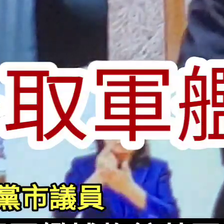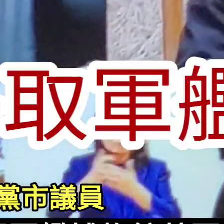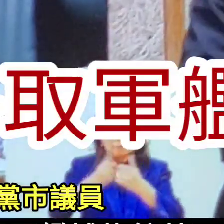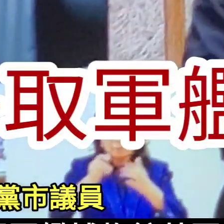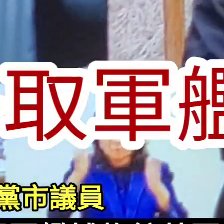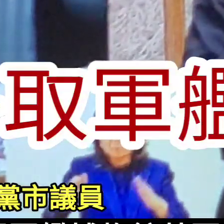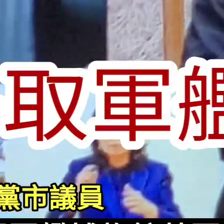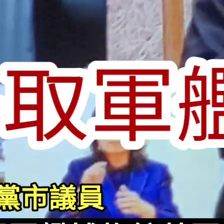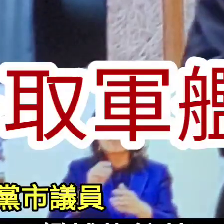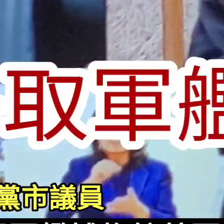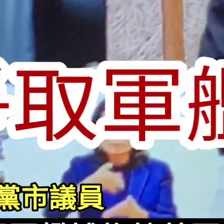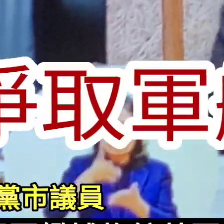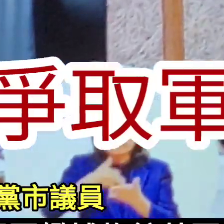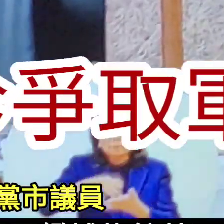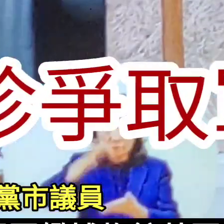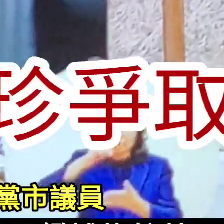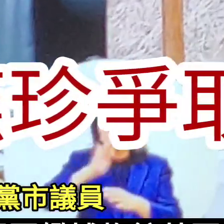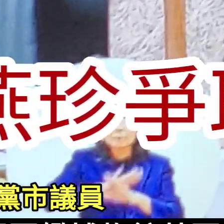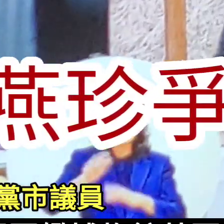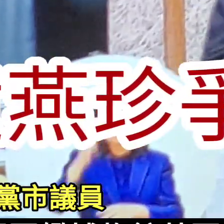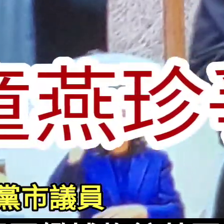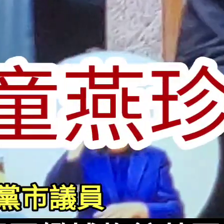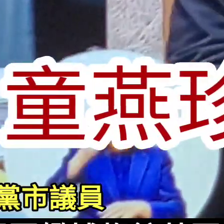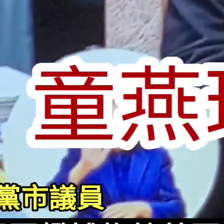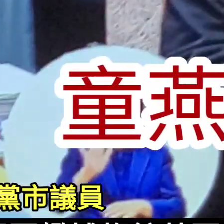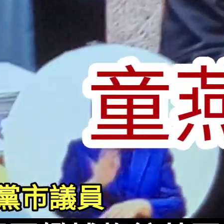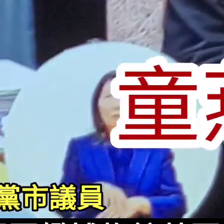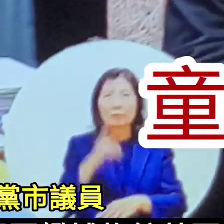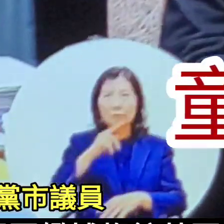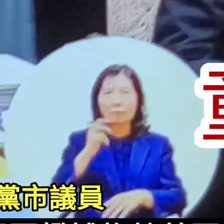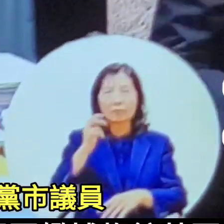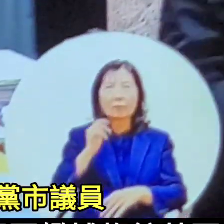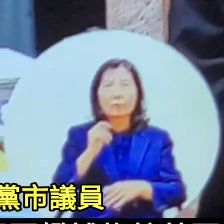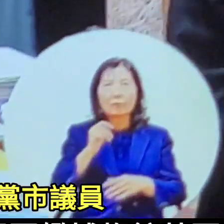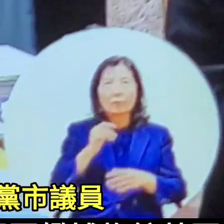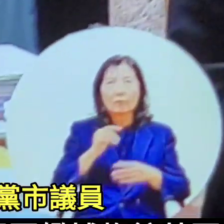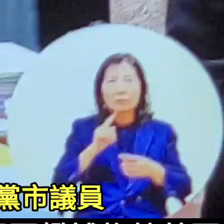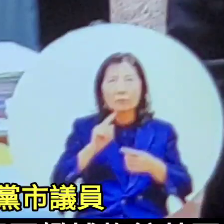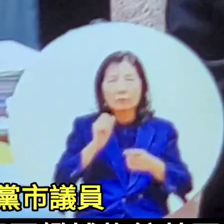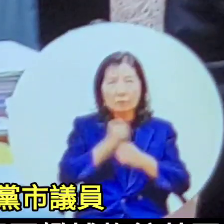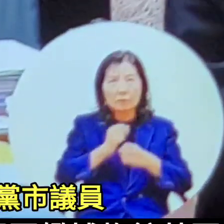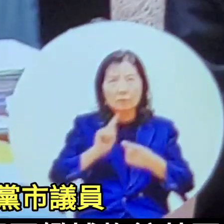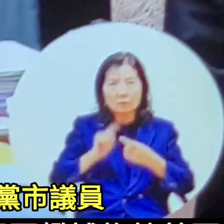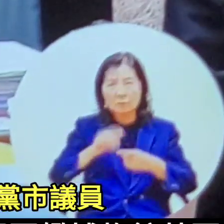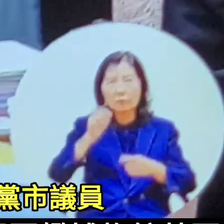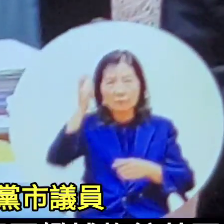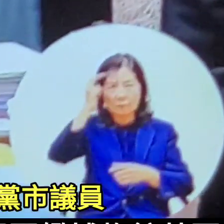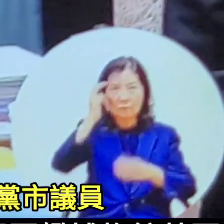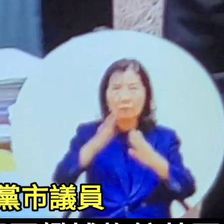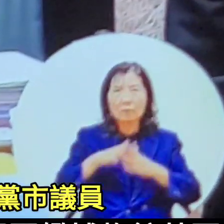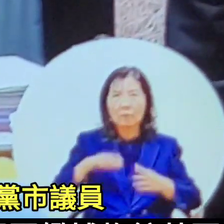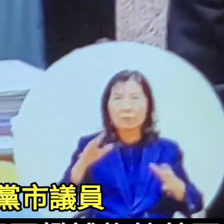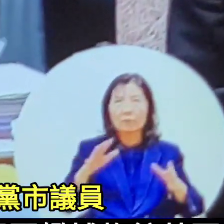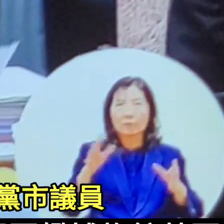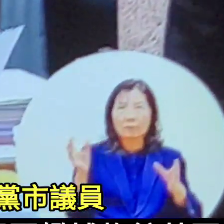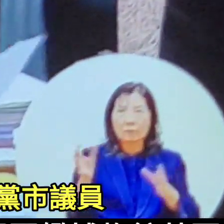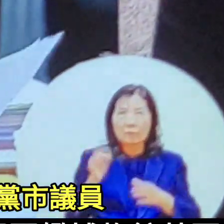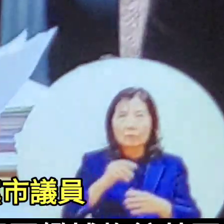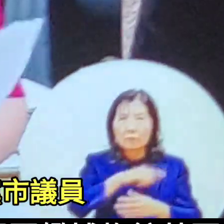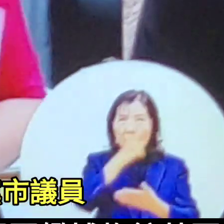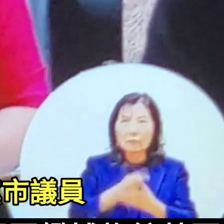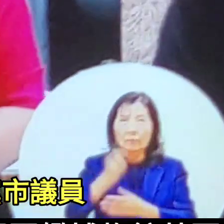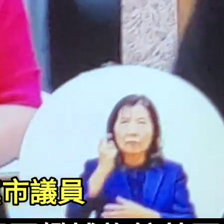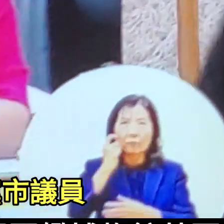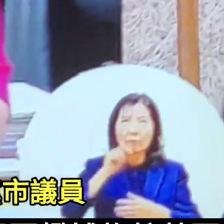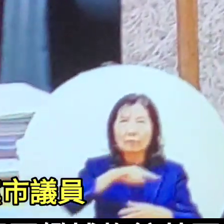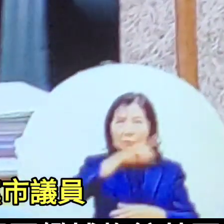非常的坚持哦。 是，没有问题。 该做的事情我们就要坚持到底了哈、 哦。 一切的困难我们大家一起来共同解决，好不好？好，